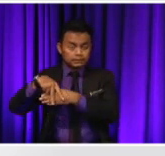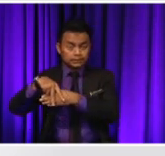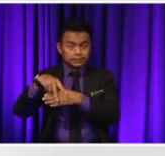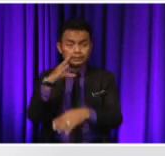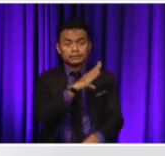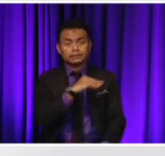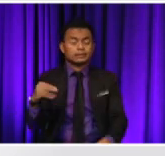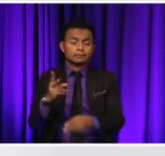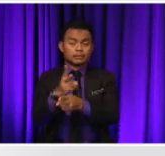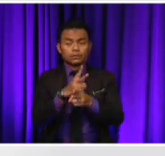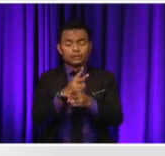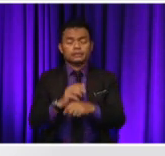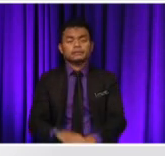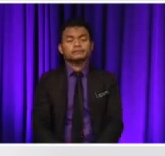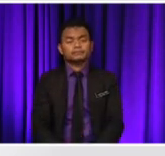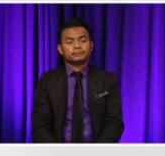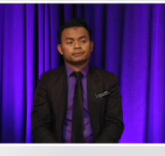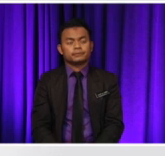dan pengawalan